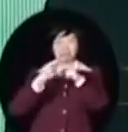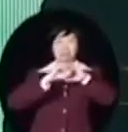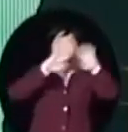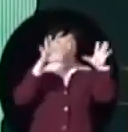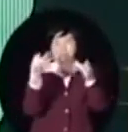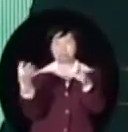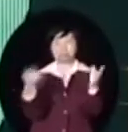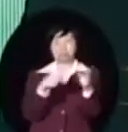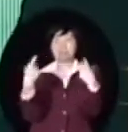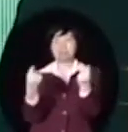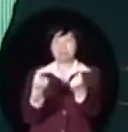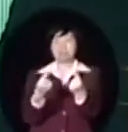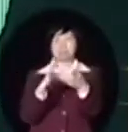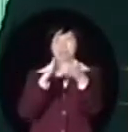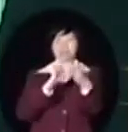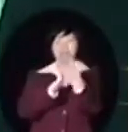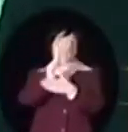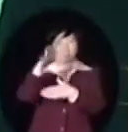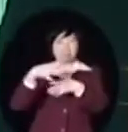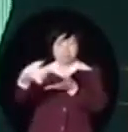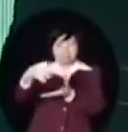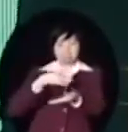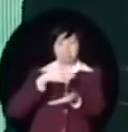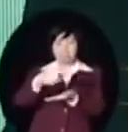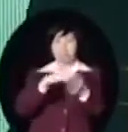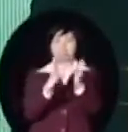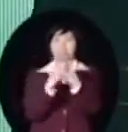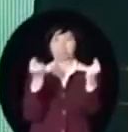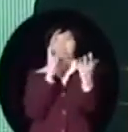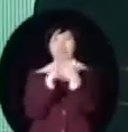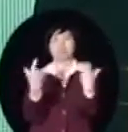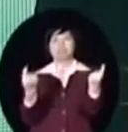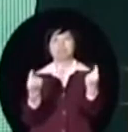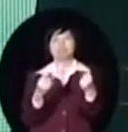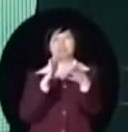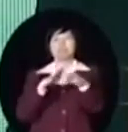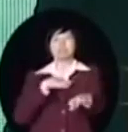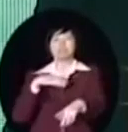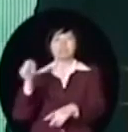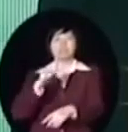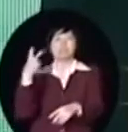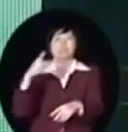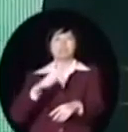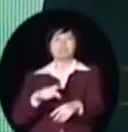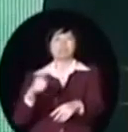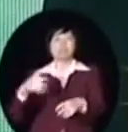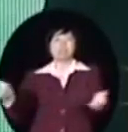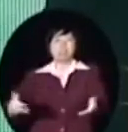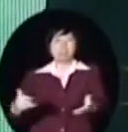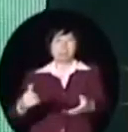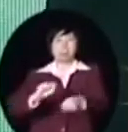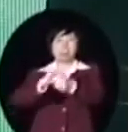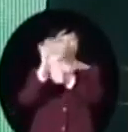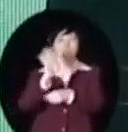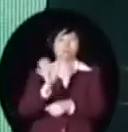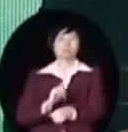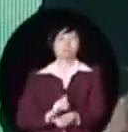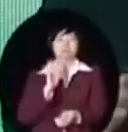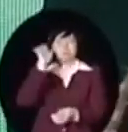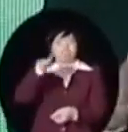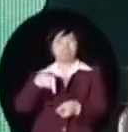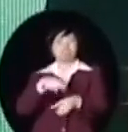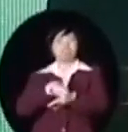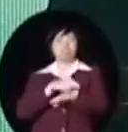的这个交易更透明，我们抑制这个房地产的炒作，那我想这是未来长远一定要走的路啊。但